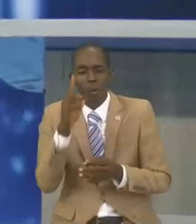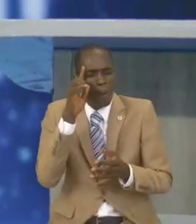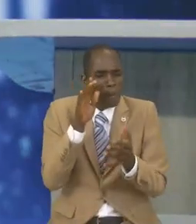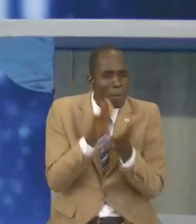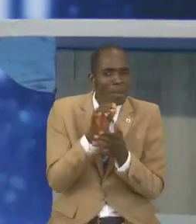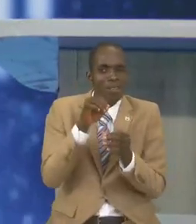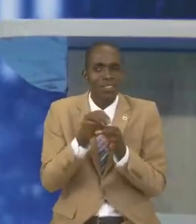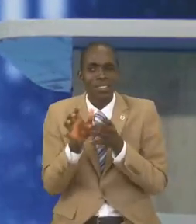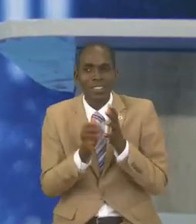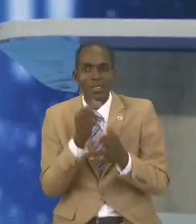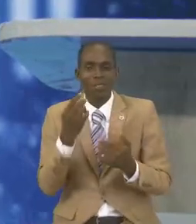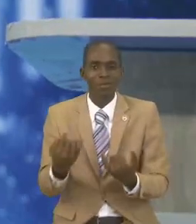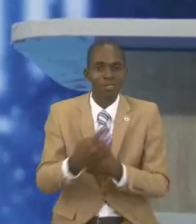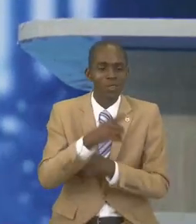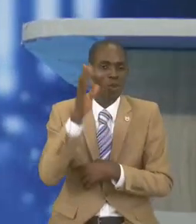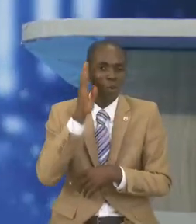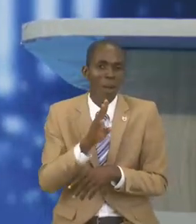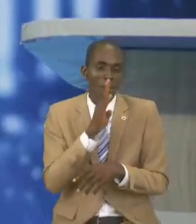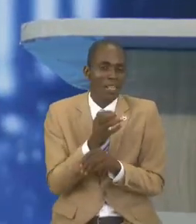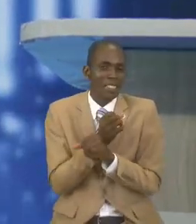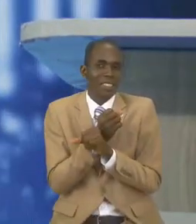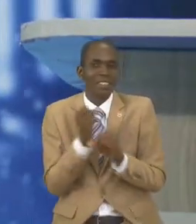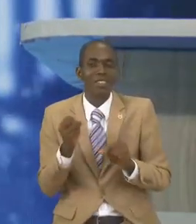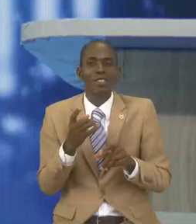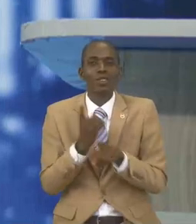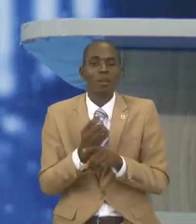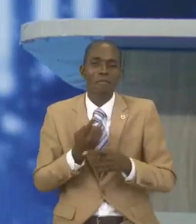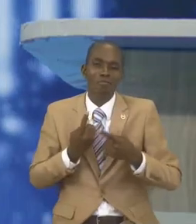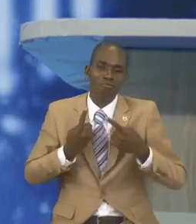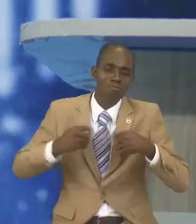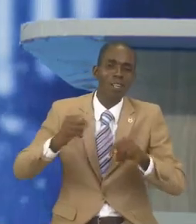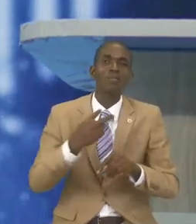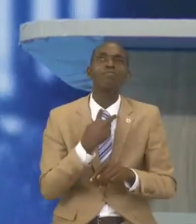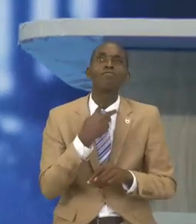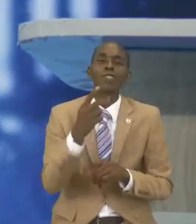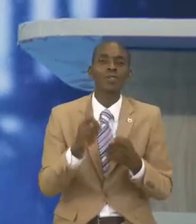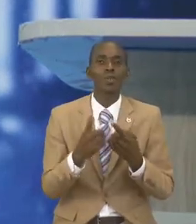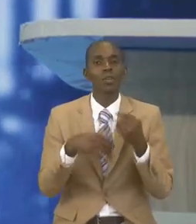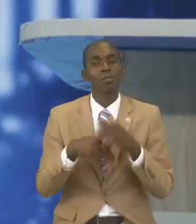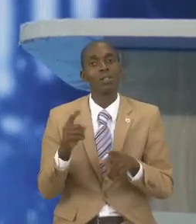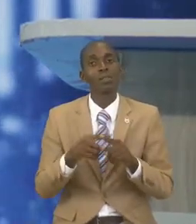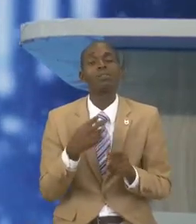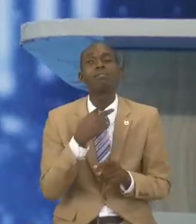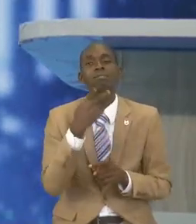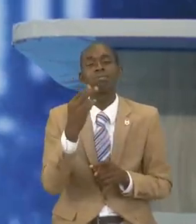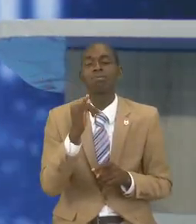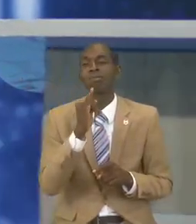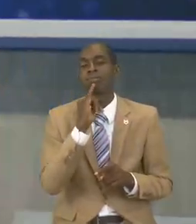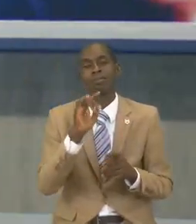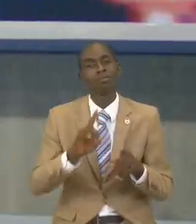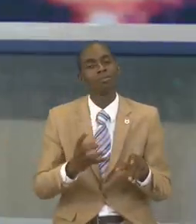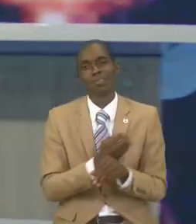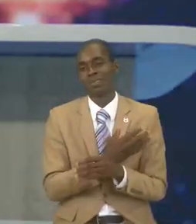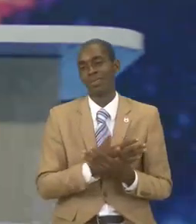Seigneur aujourd'hui, tu seras sauvé. Et je forçais ma voix comme ça pour le faire. Ma voix vraiment était